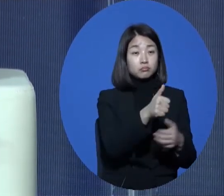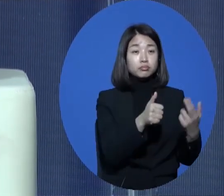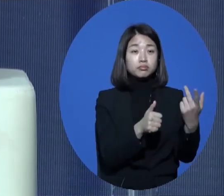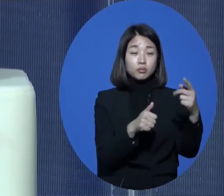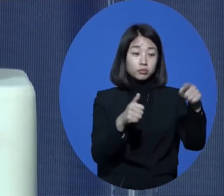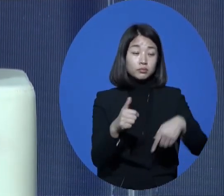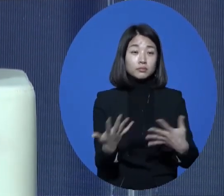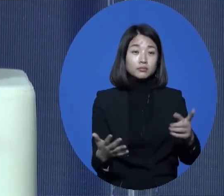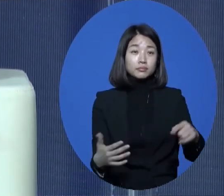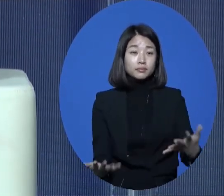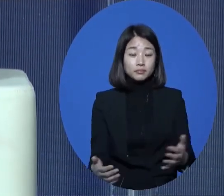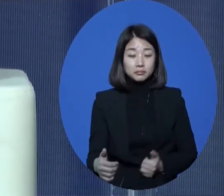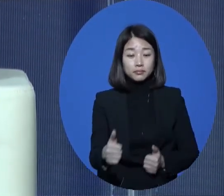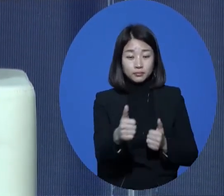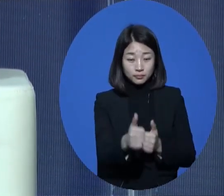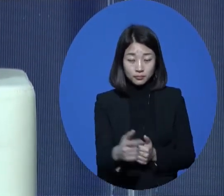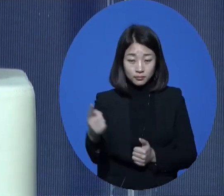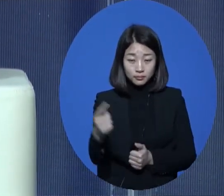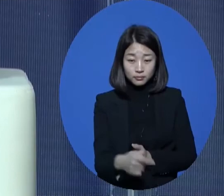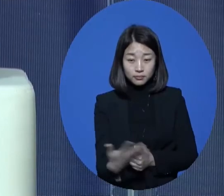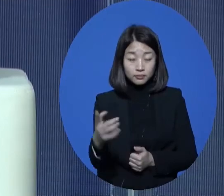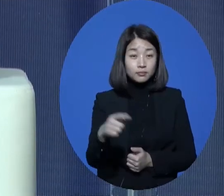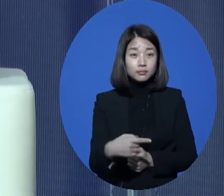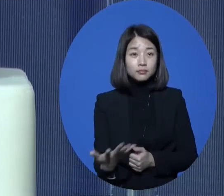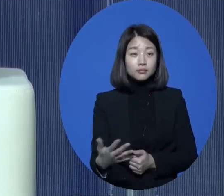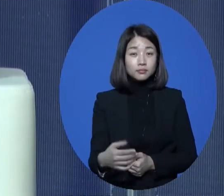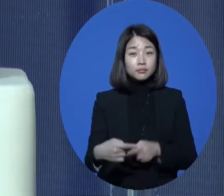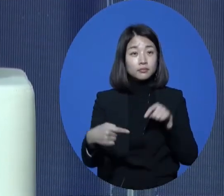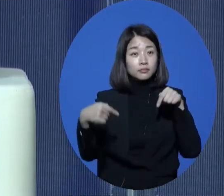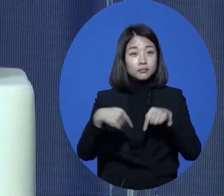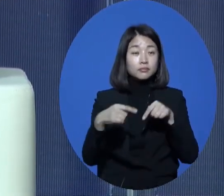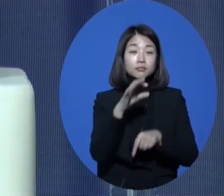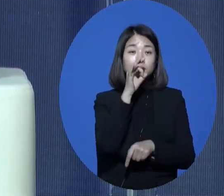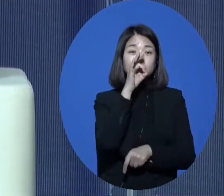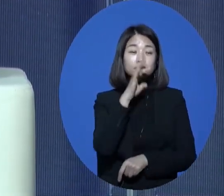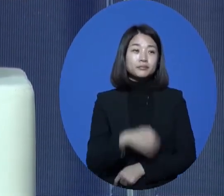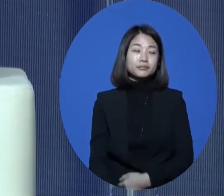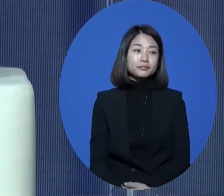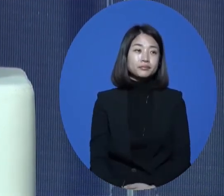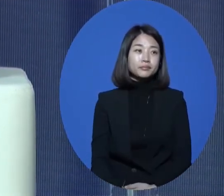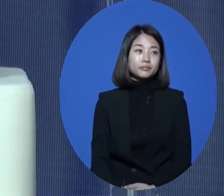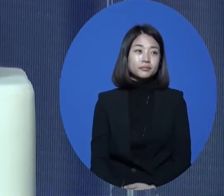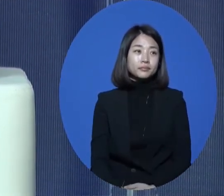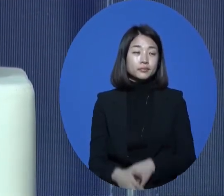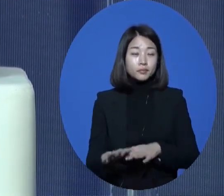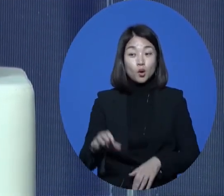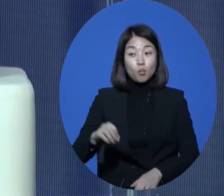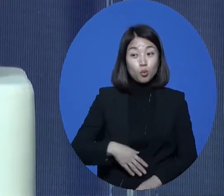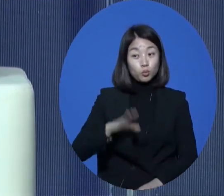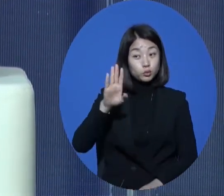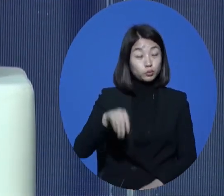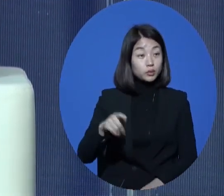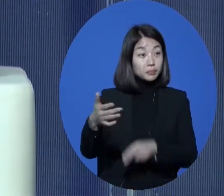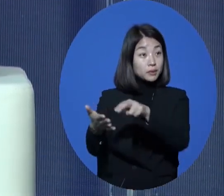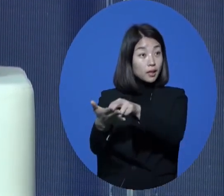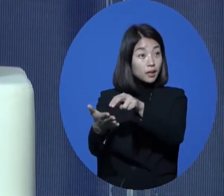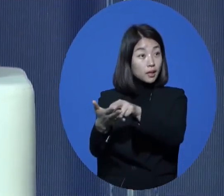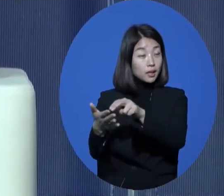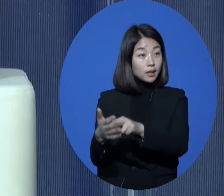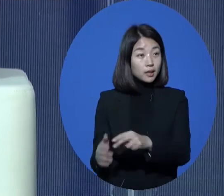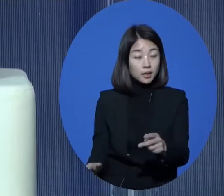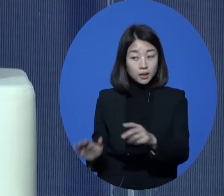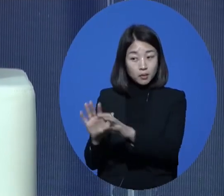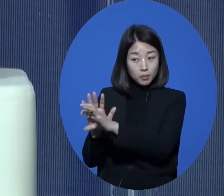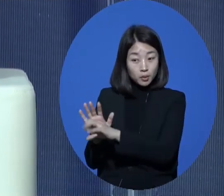진행이 되고 있고요. 저희가 조정에서 확인한 것 중에 하나는 현재 보건복지부가 이제 이